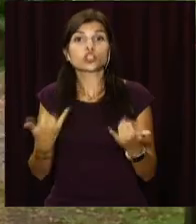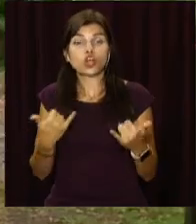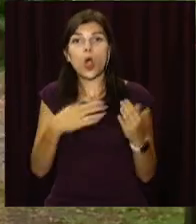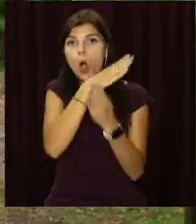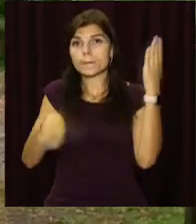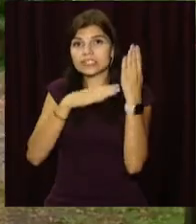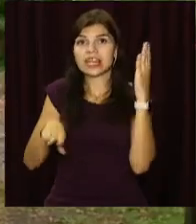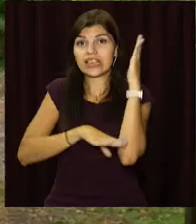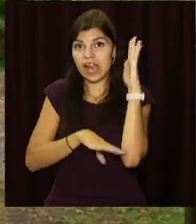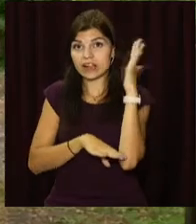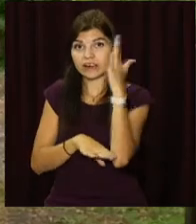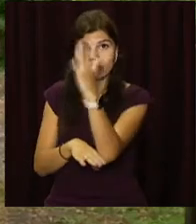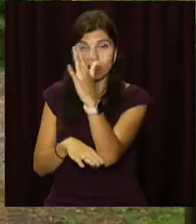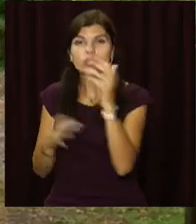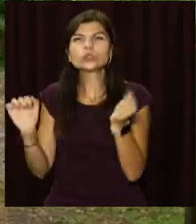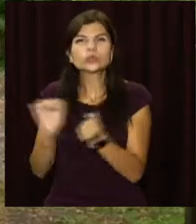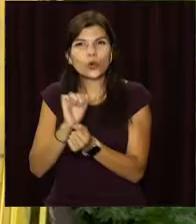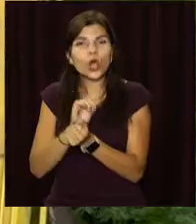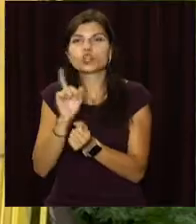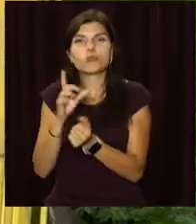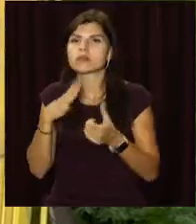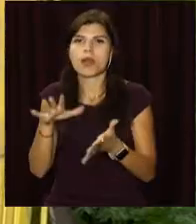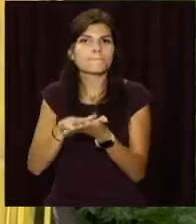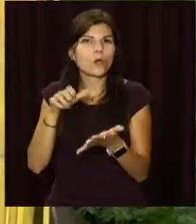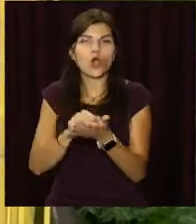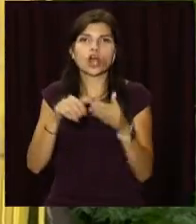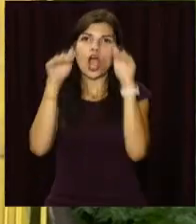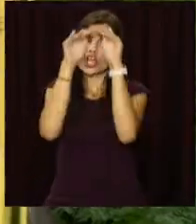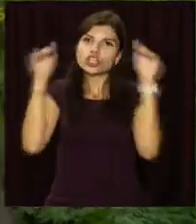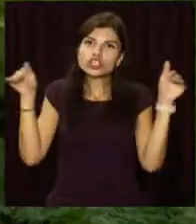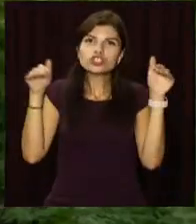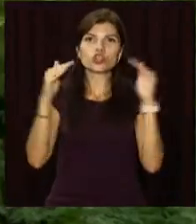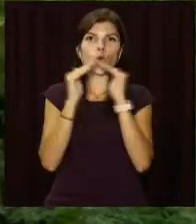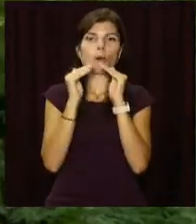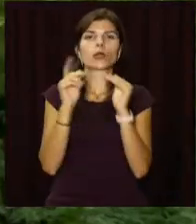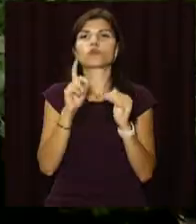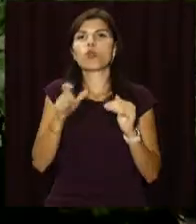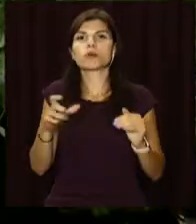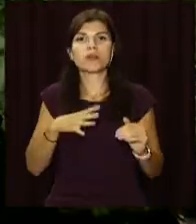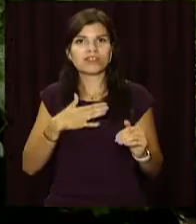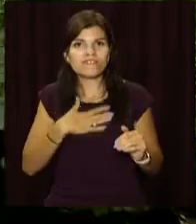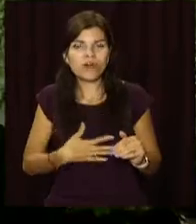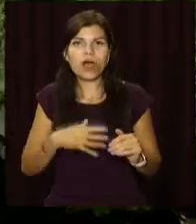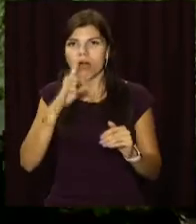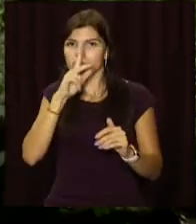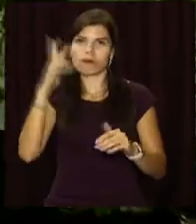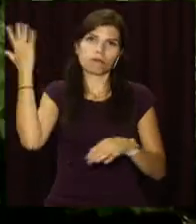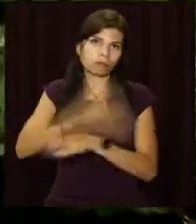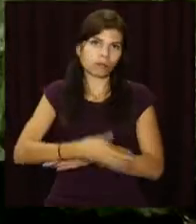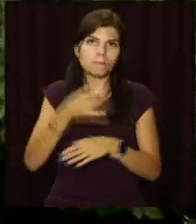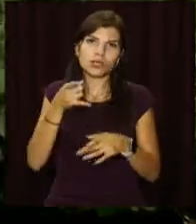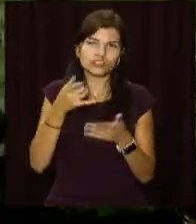ці дерев'я, щоб не портила кришу, щоб люди були довольні. Очистимо тротуар